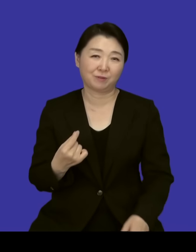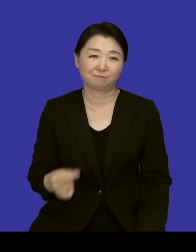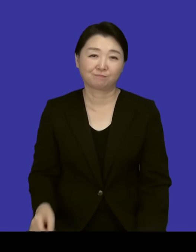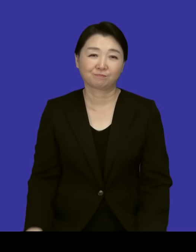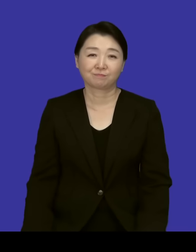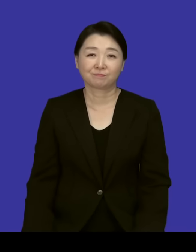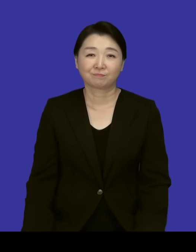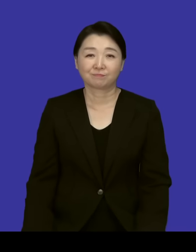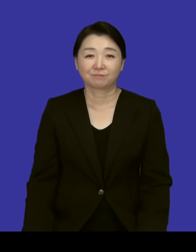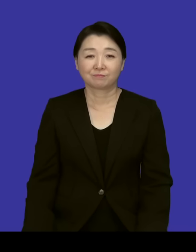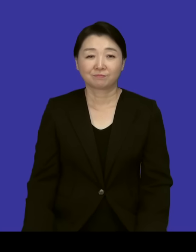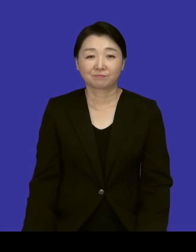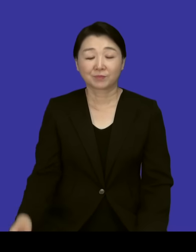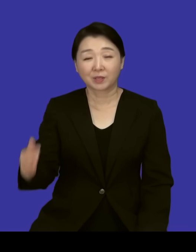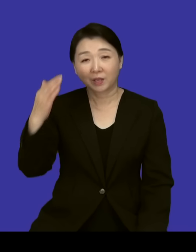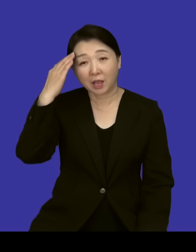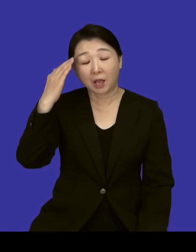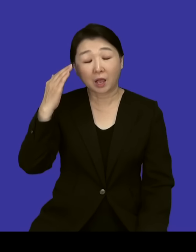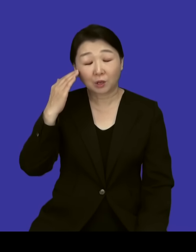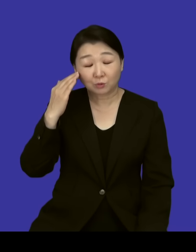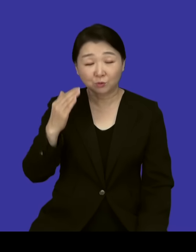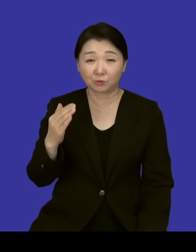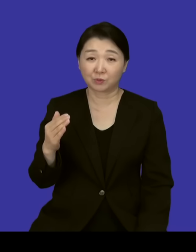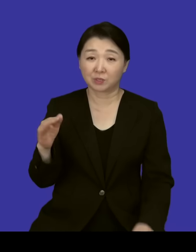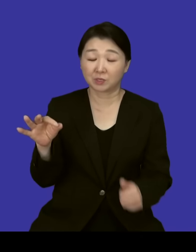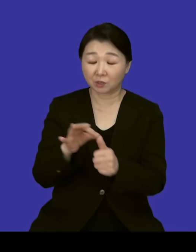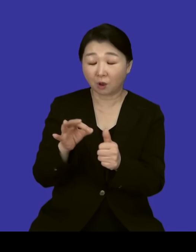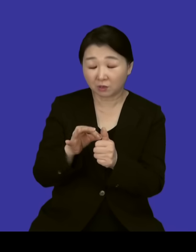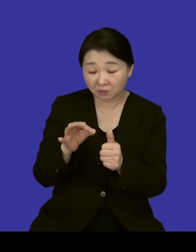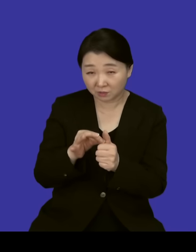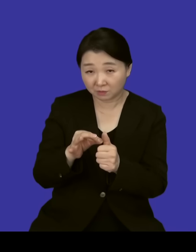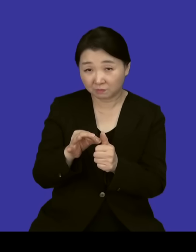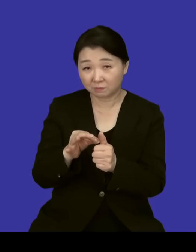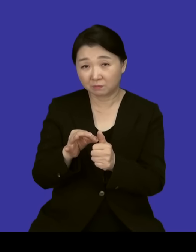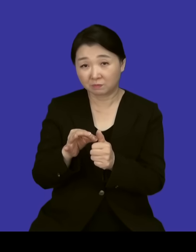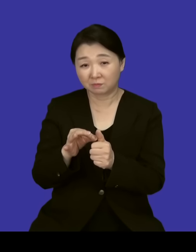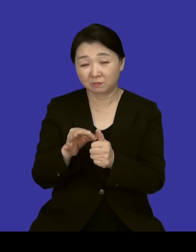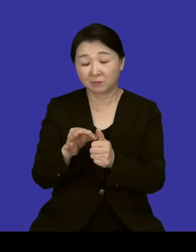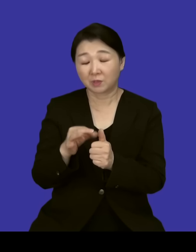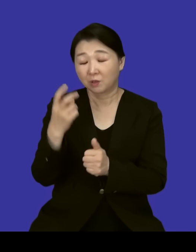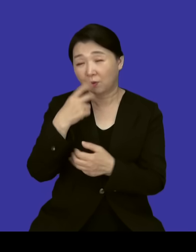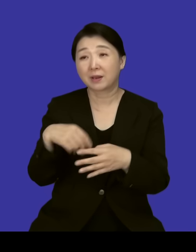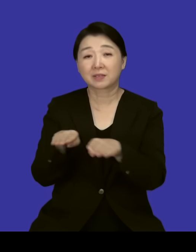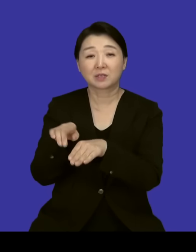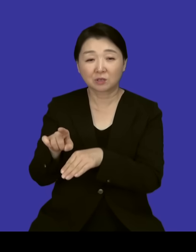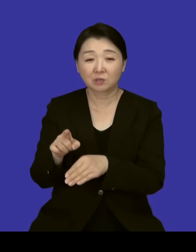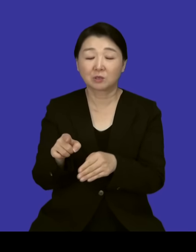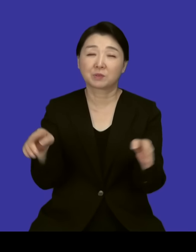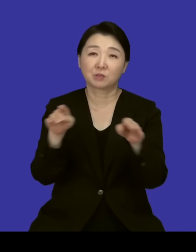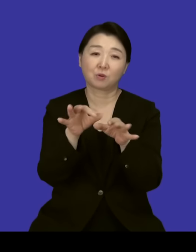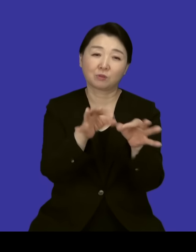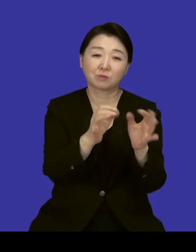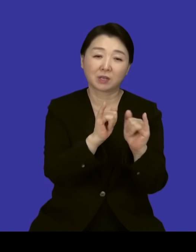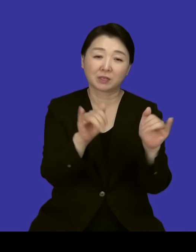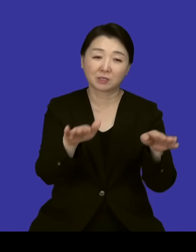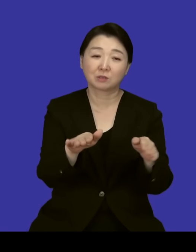그죠. 그래서 우리나라 연기금을 비롯해서 보험사, 기관 투자가들이 여기서 주식을 많이